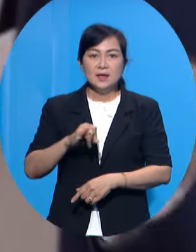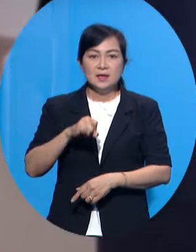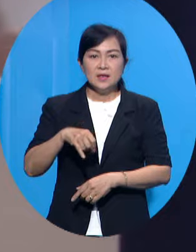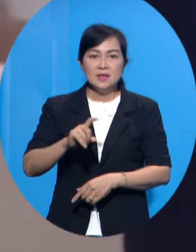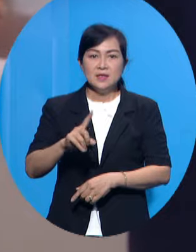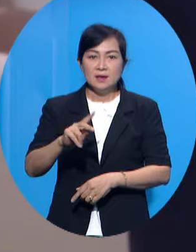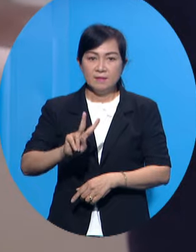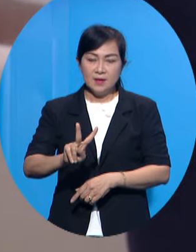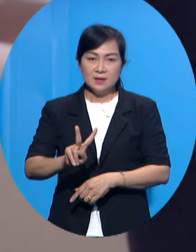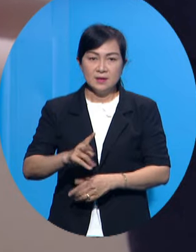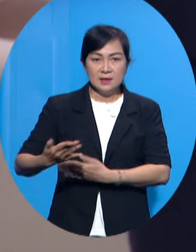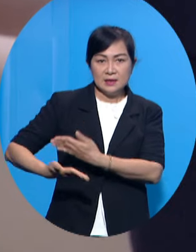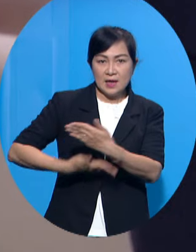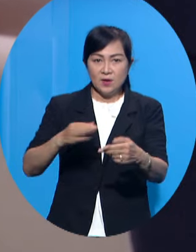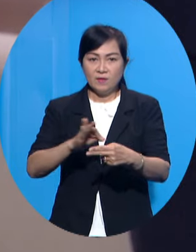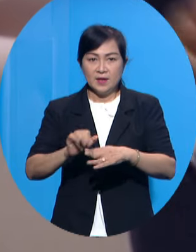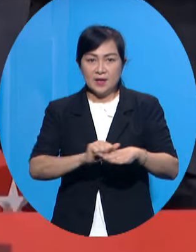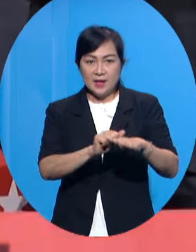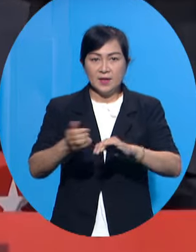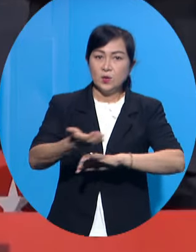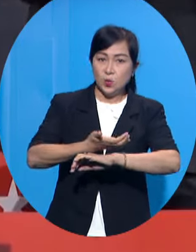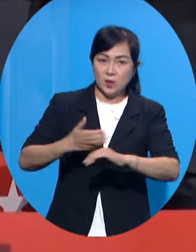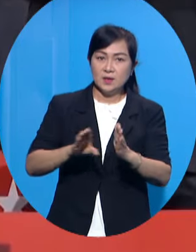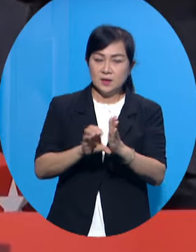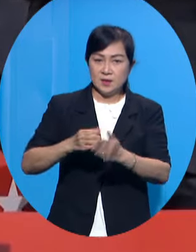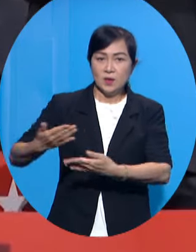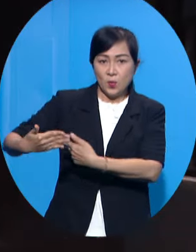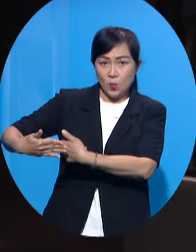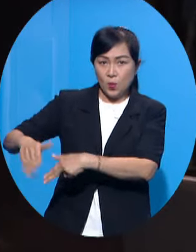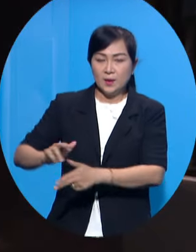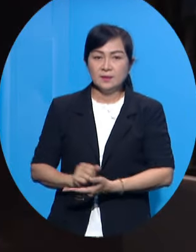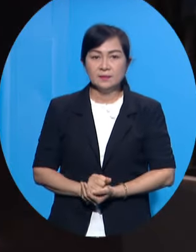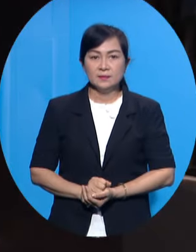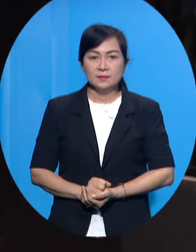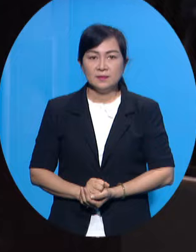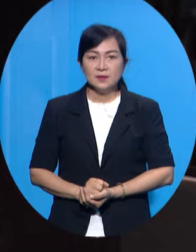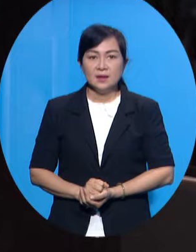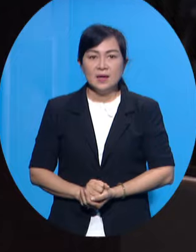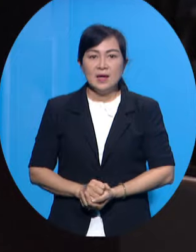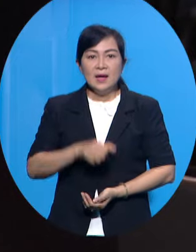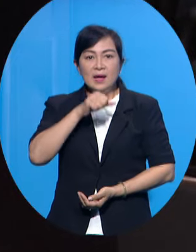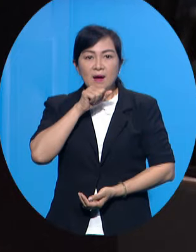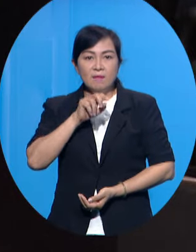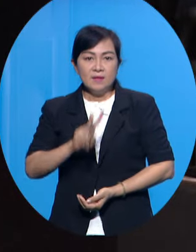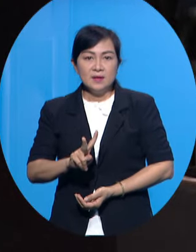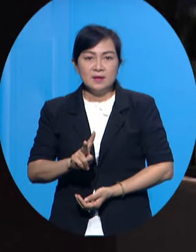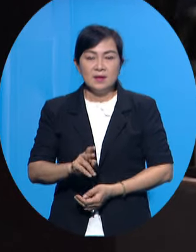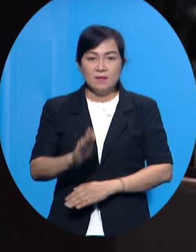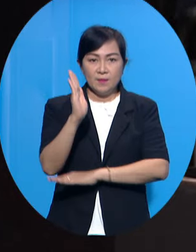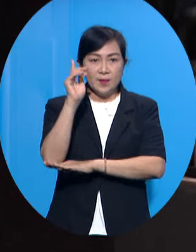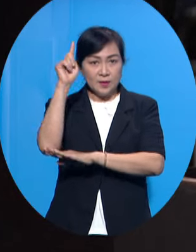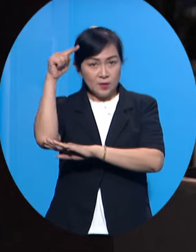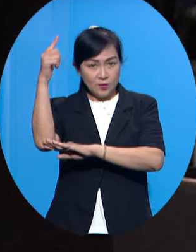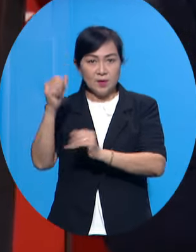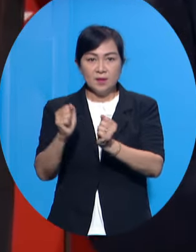J đã thảo luận về các vấn đề an ninh quốc gia và chính sách đối ngoại Thượng nghệ sĩ J đã đọc bài phát biểu đầu tiên